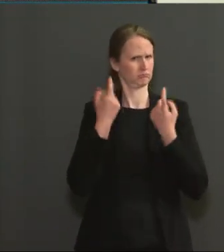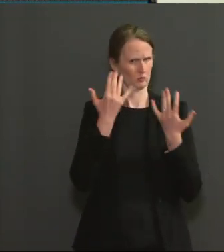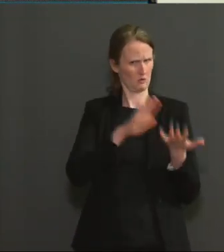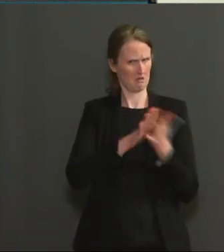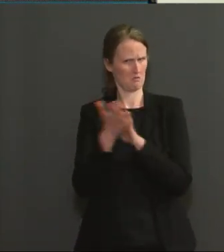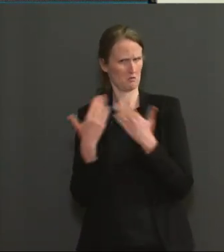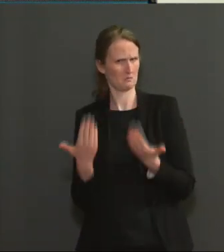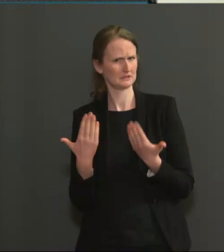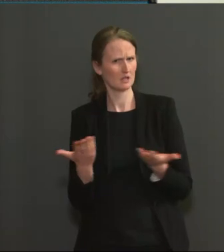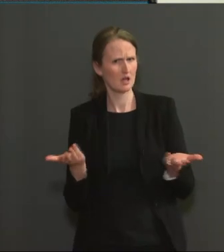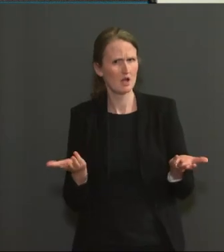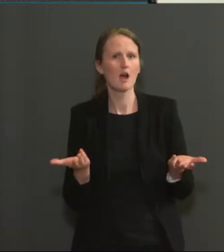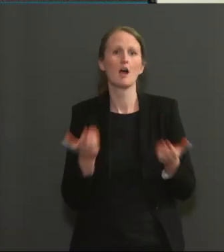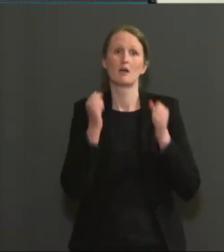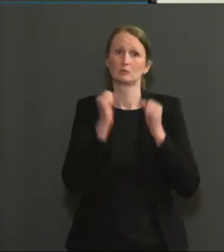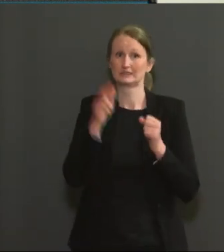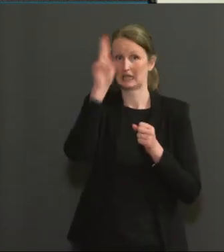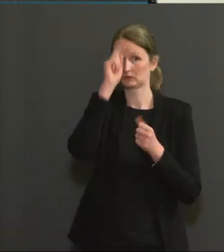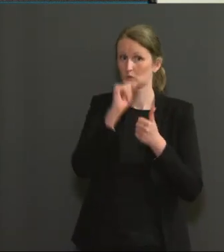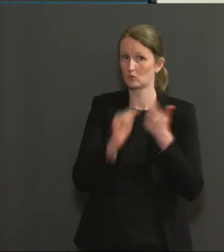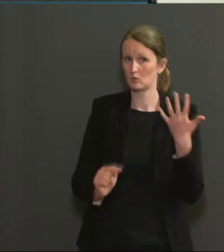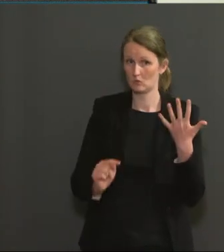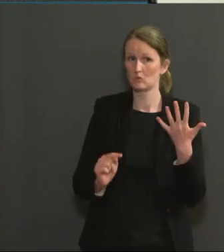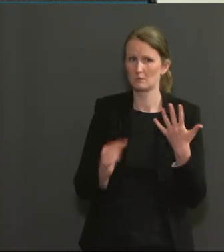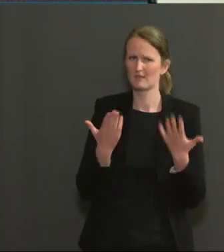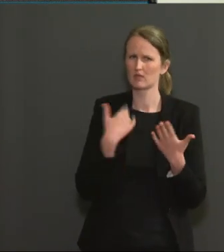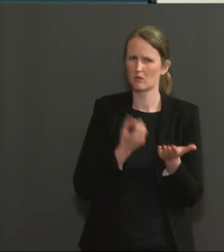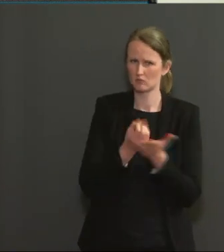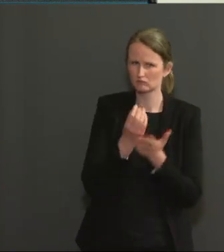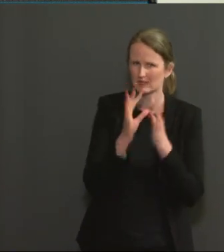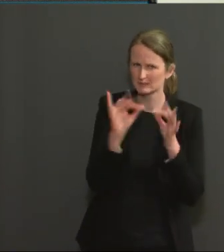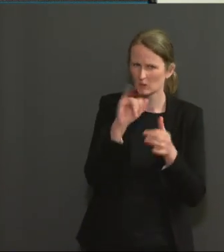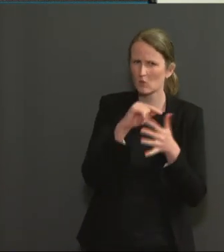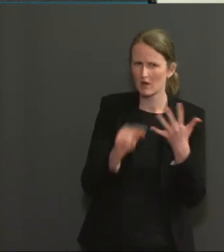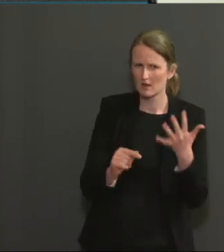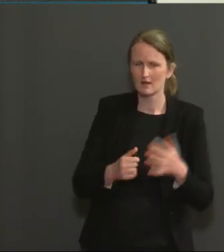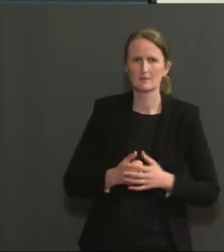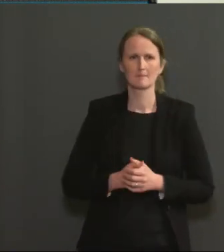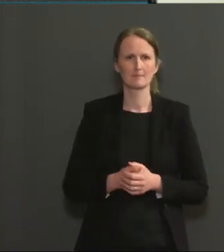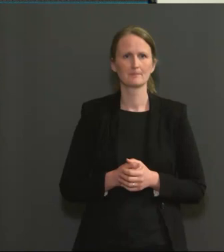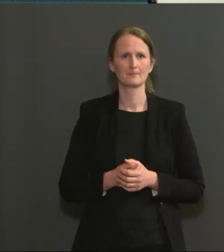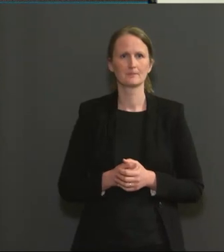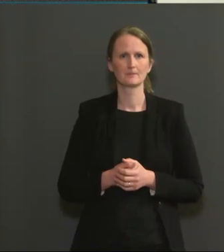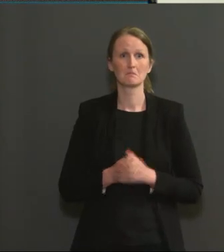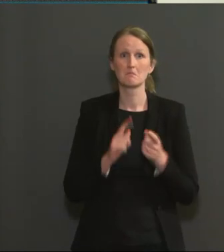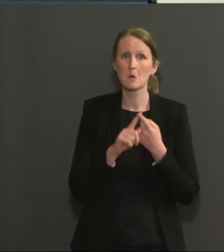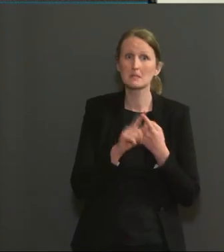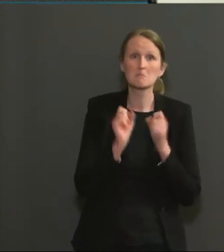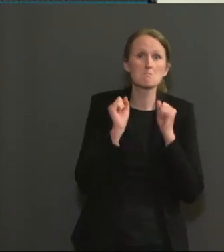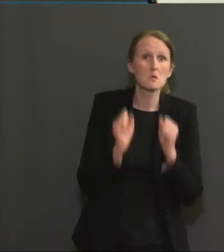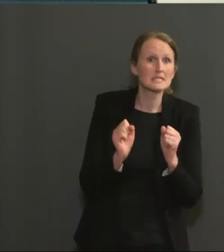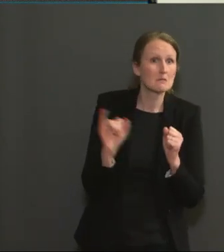l'expliquer et on va en discuter maintenant brièvement premier élément c'est bien sûr